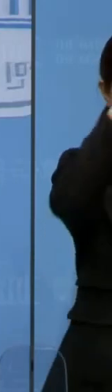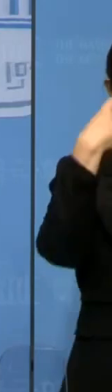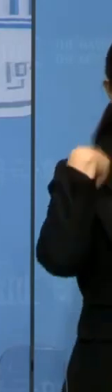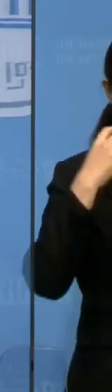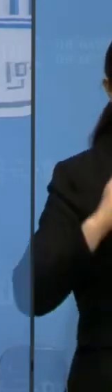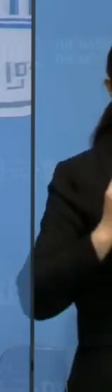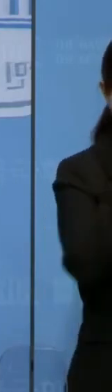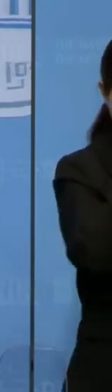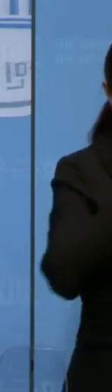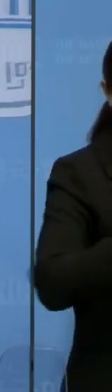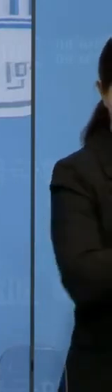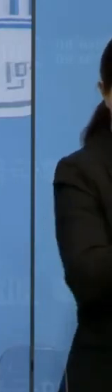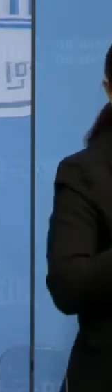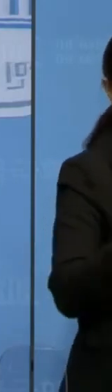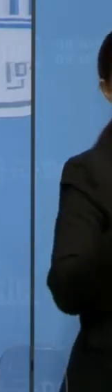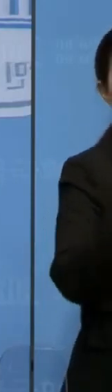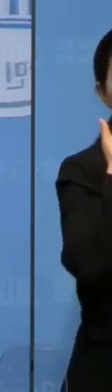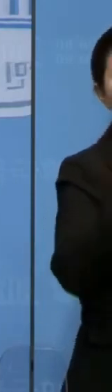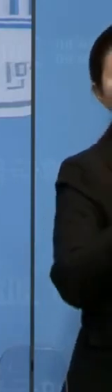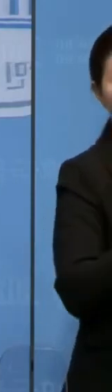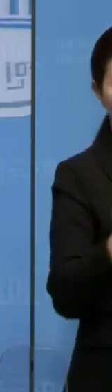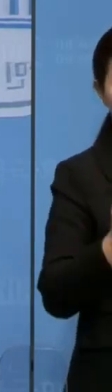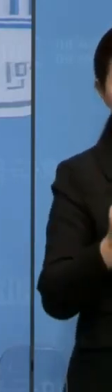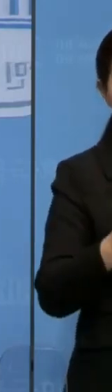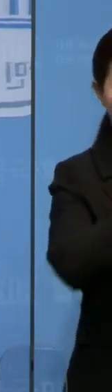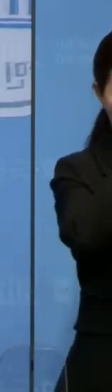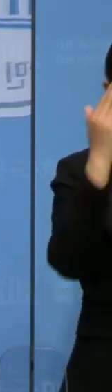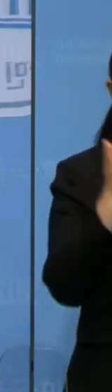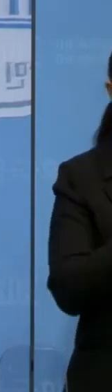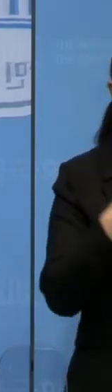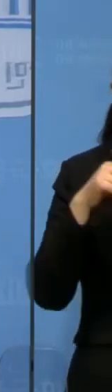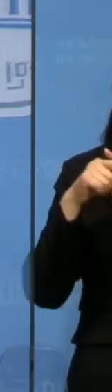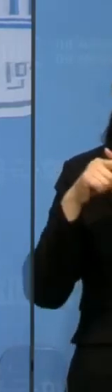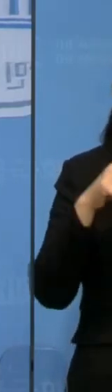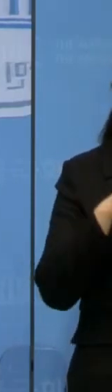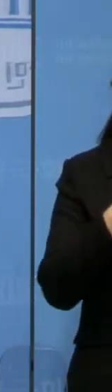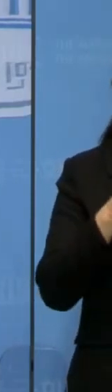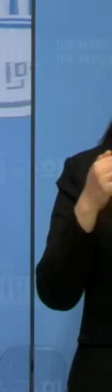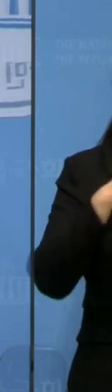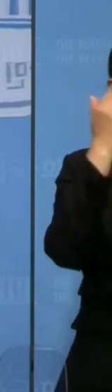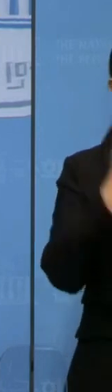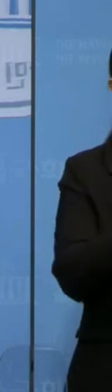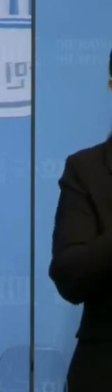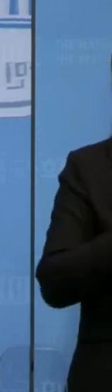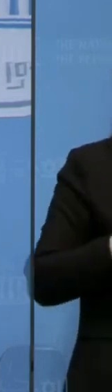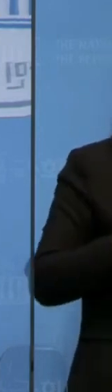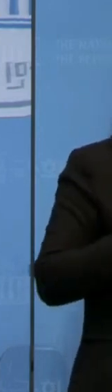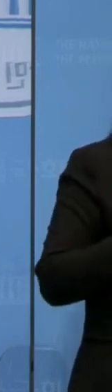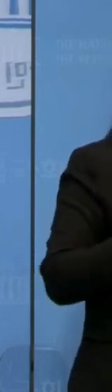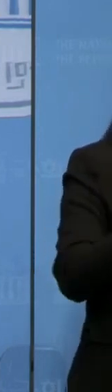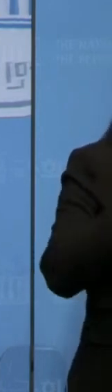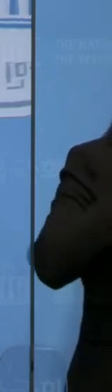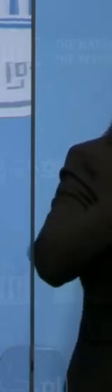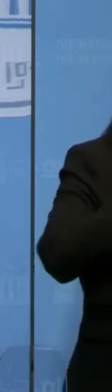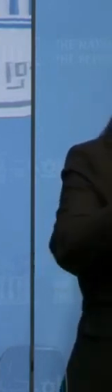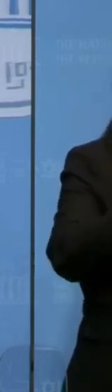것을 걸고 반드시 정권 째 창출을 이뤄낼 사람